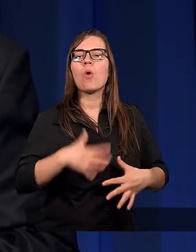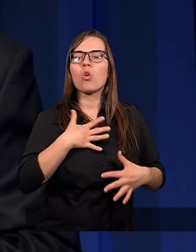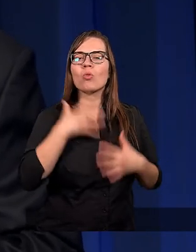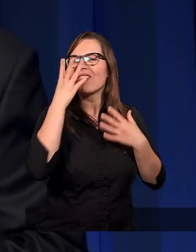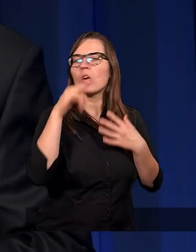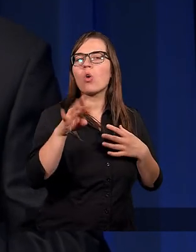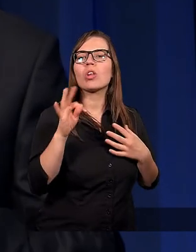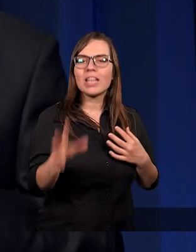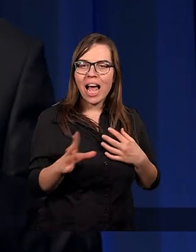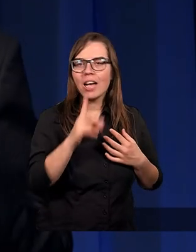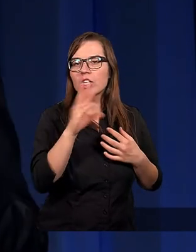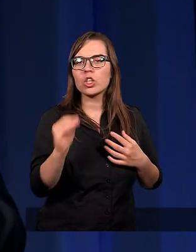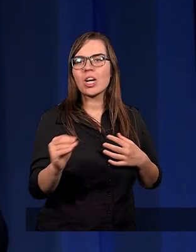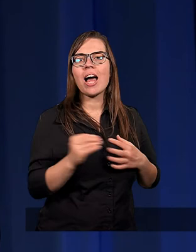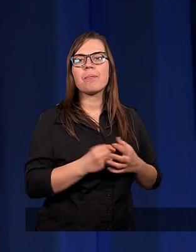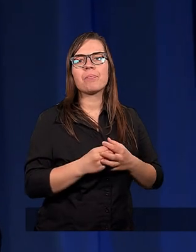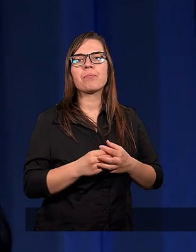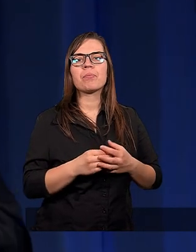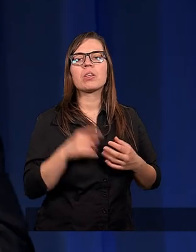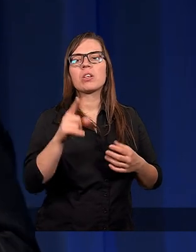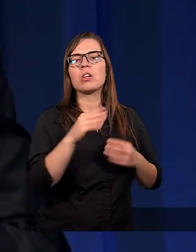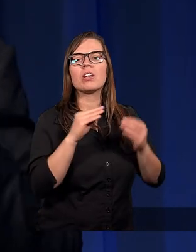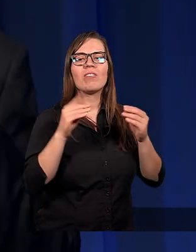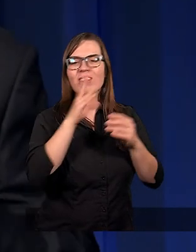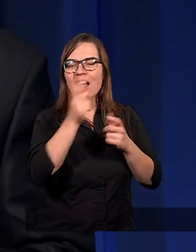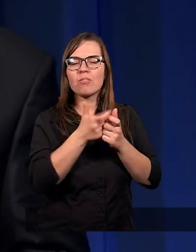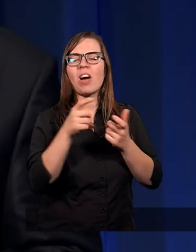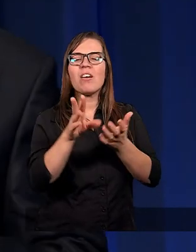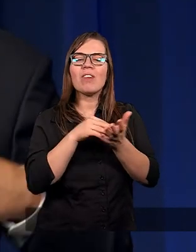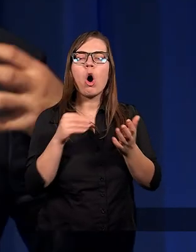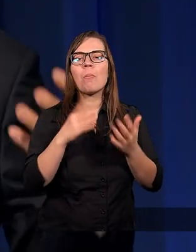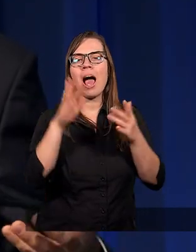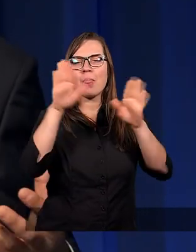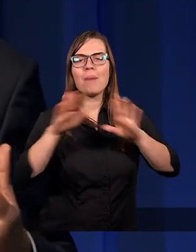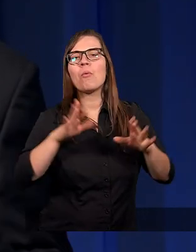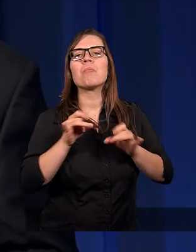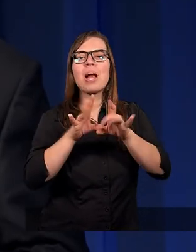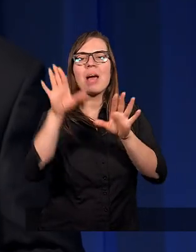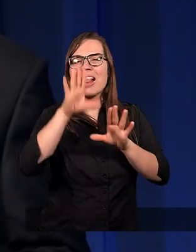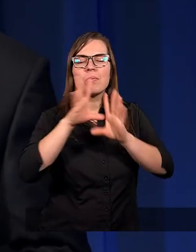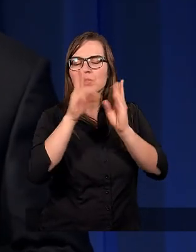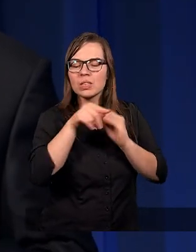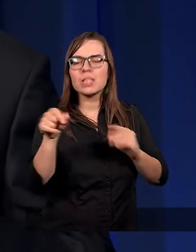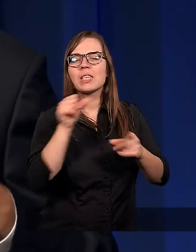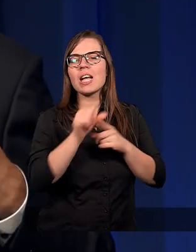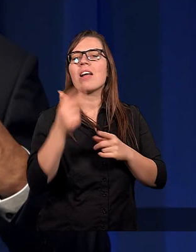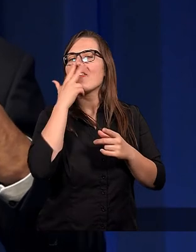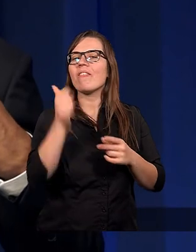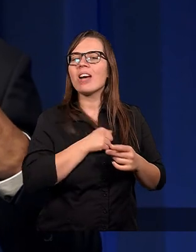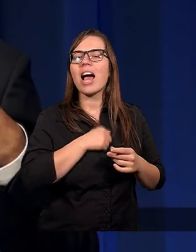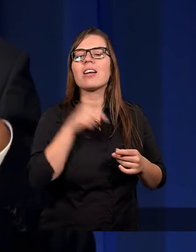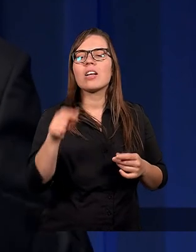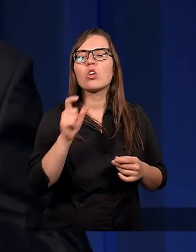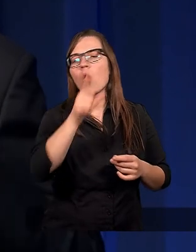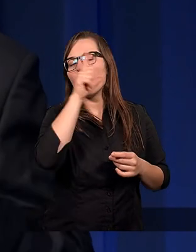wygląda to tak, że kształt nabożeństwa, forma nabożeństwa, przebieg nabożeństwa jest wyrazem tego,